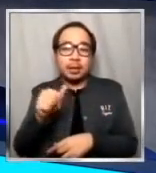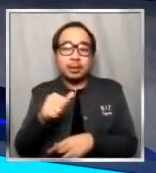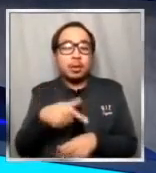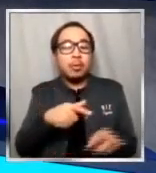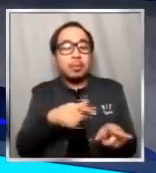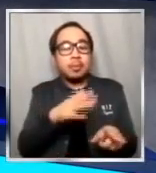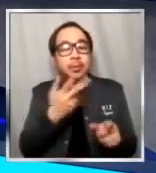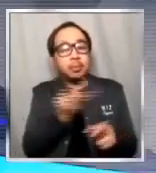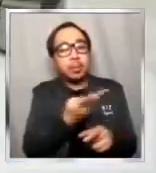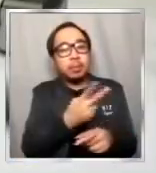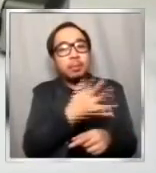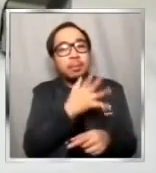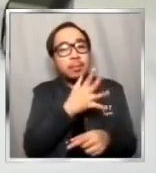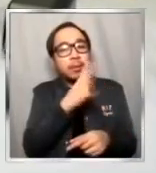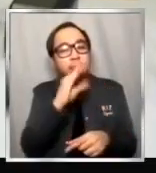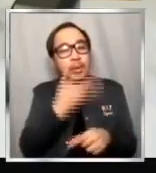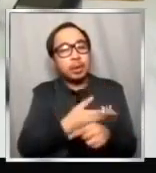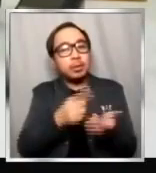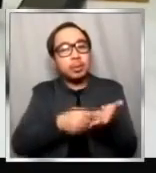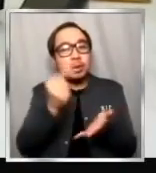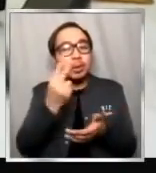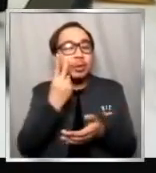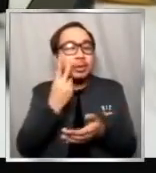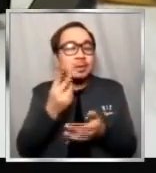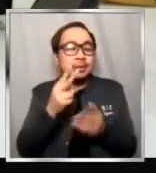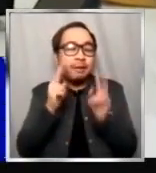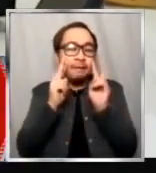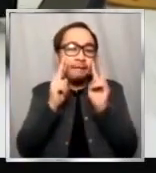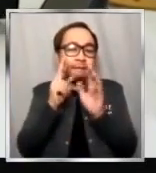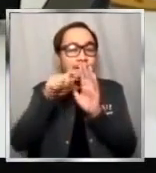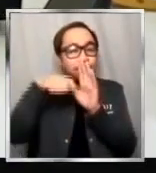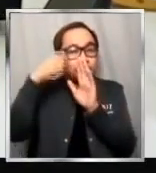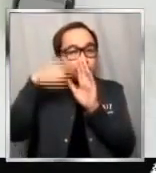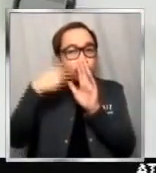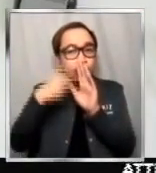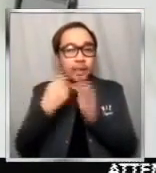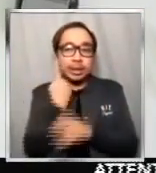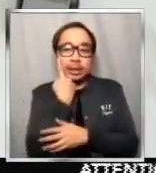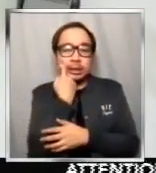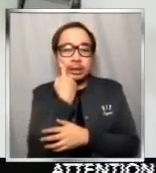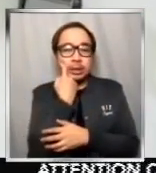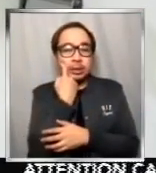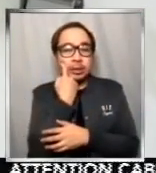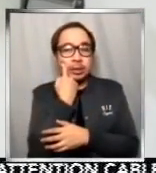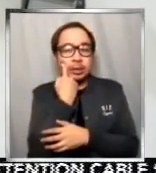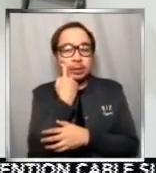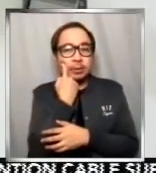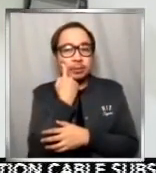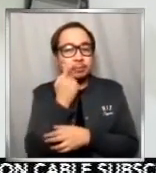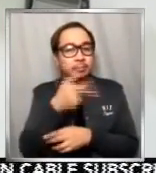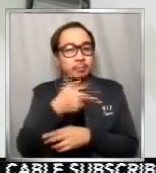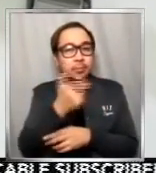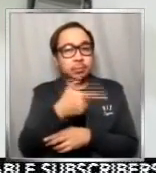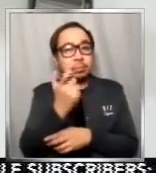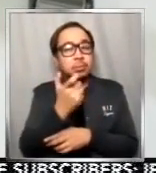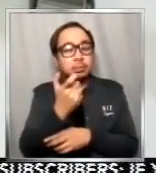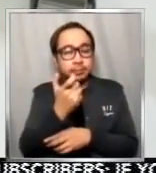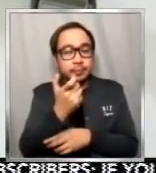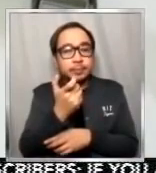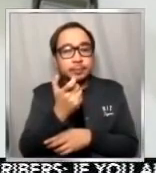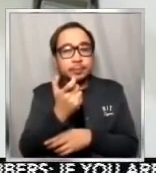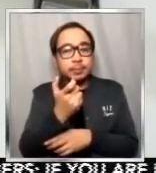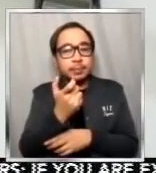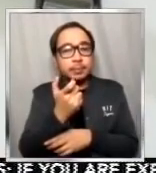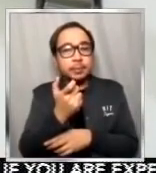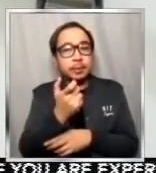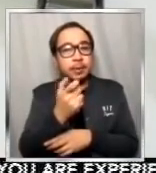Tarlac. Makikita sa video, kanina po namin ito, yung video kanina ng pamamaril. Oo, yung video ng gulo